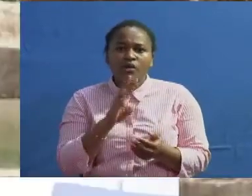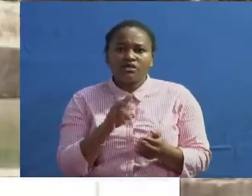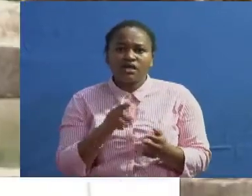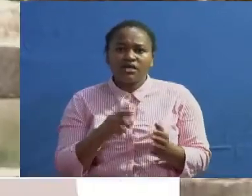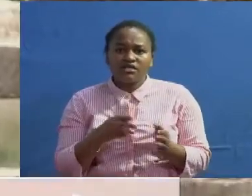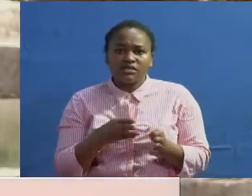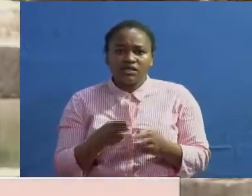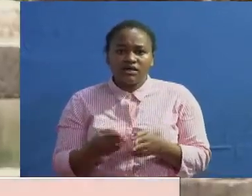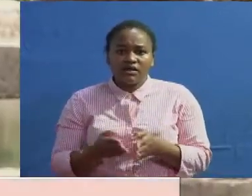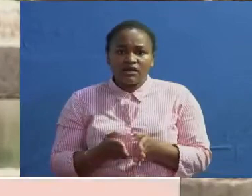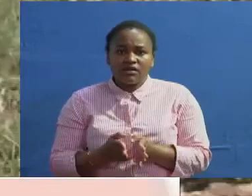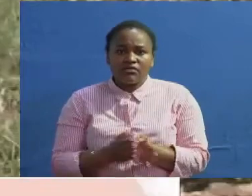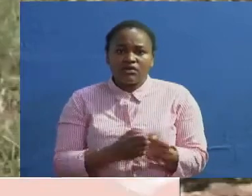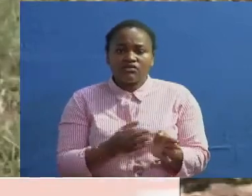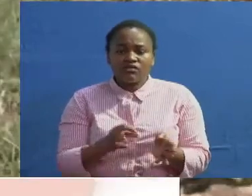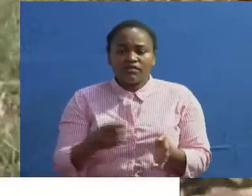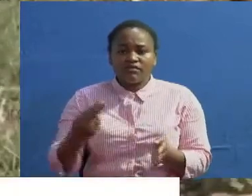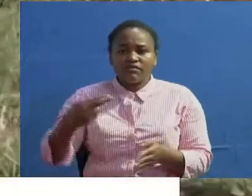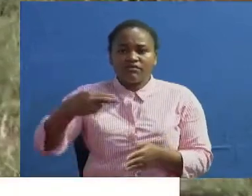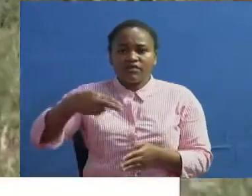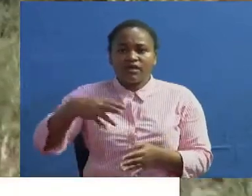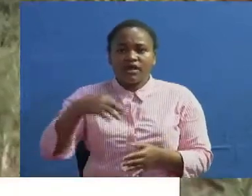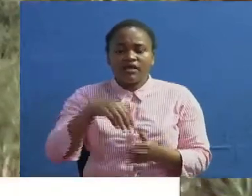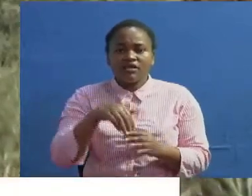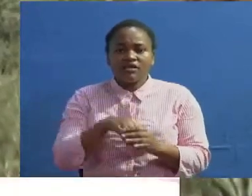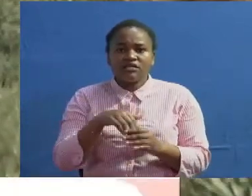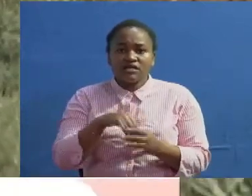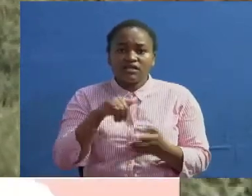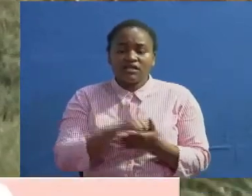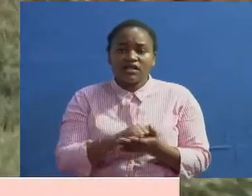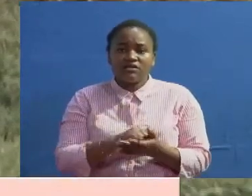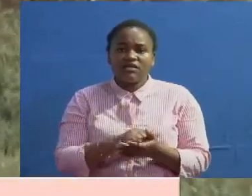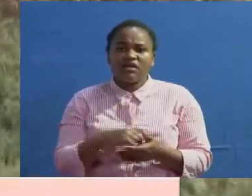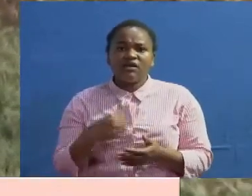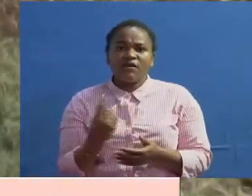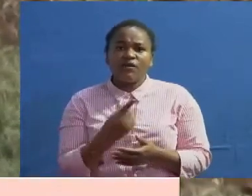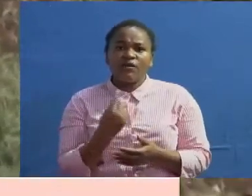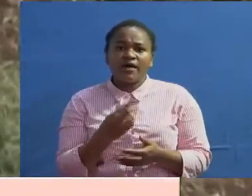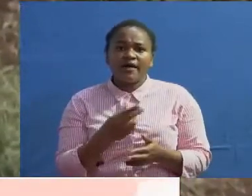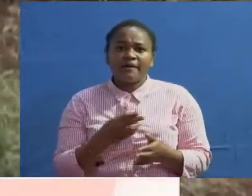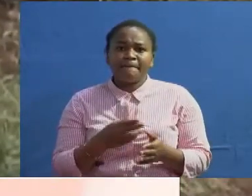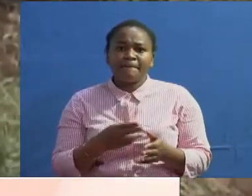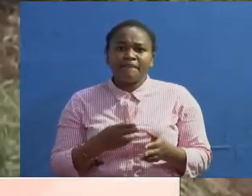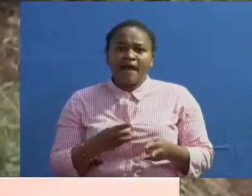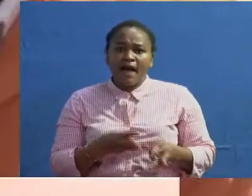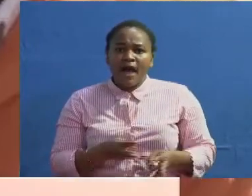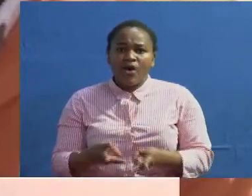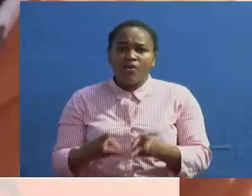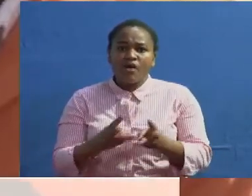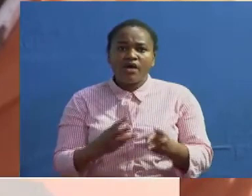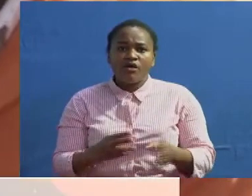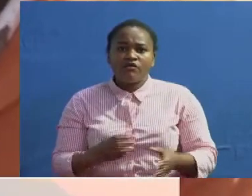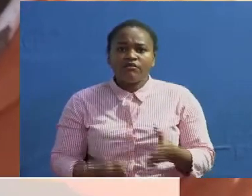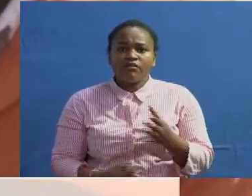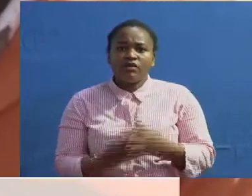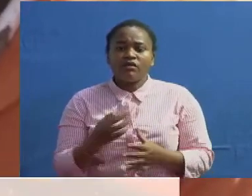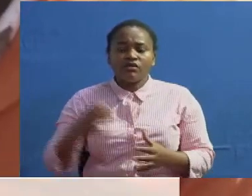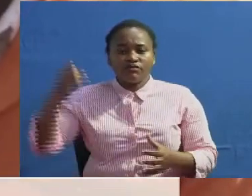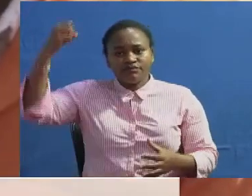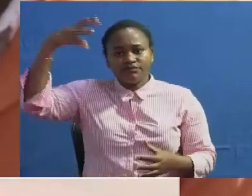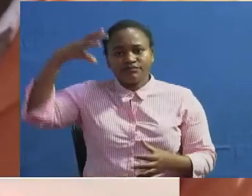kwenye mfereji na kisha ndani ya bomba ambalo linakwenda kwenye mtambo unaozalisha nguvu ya umeme.